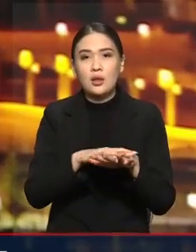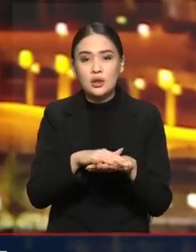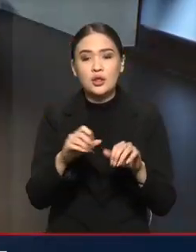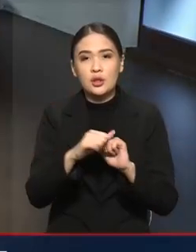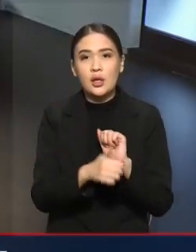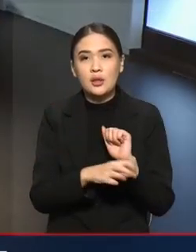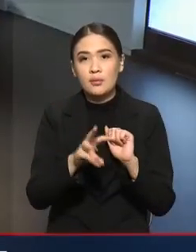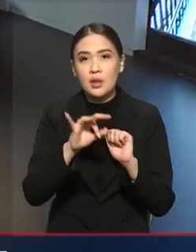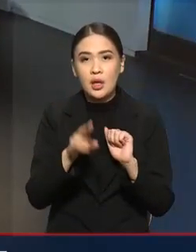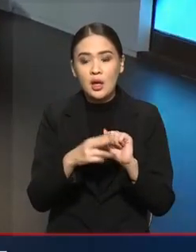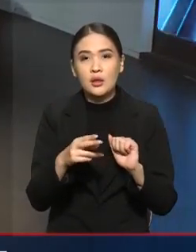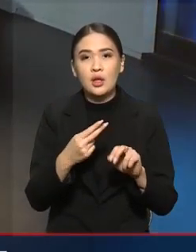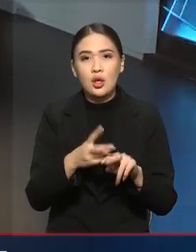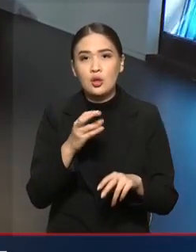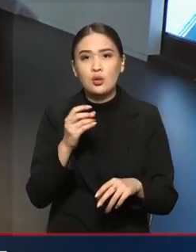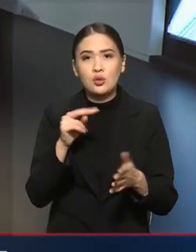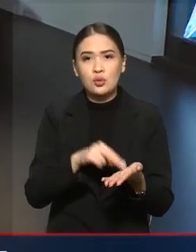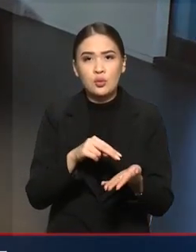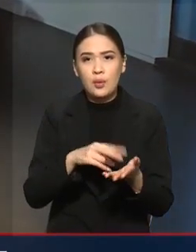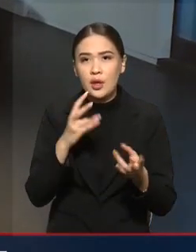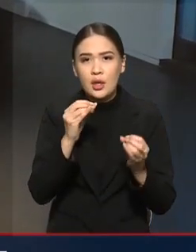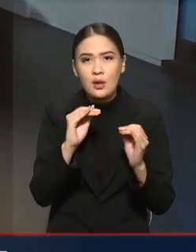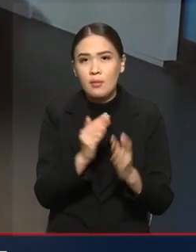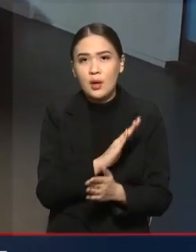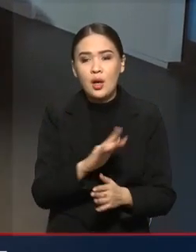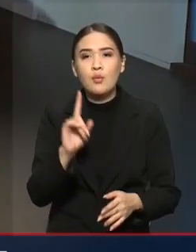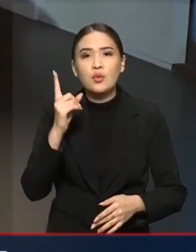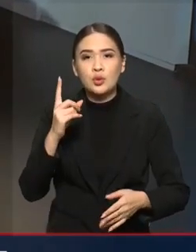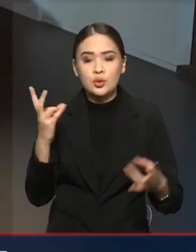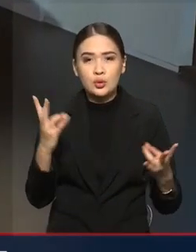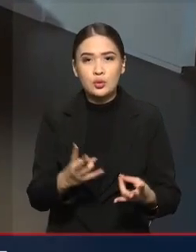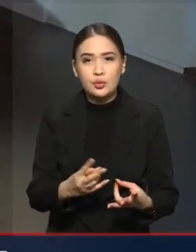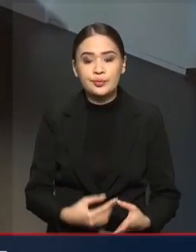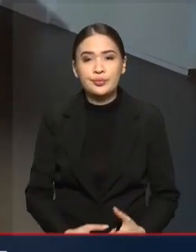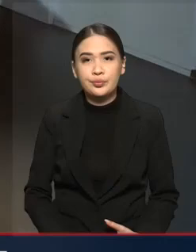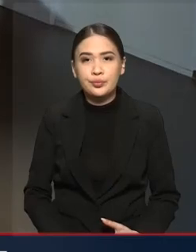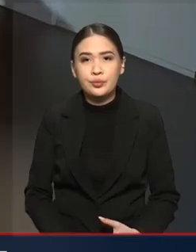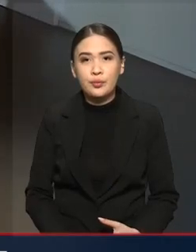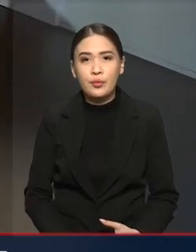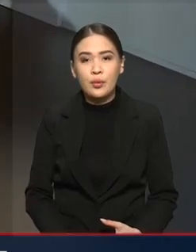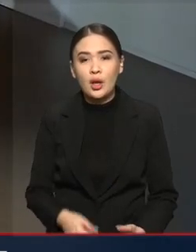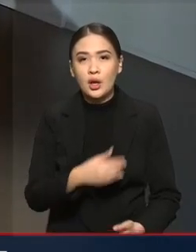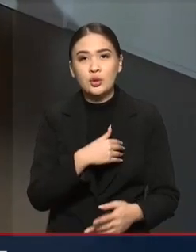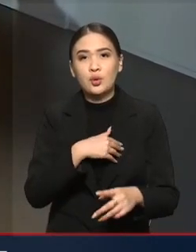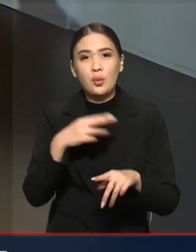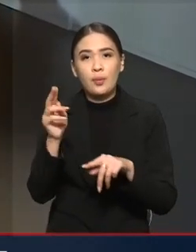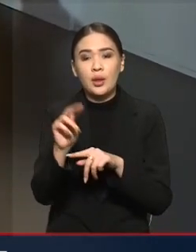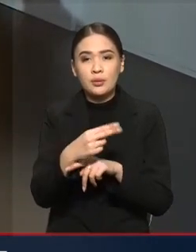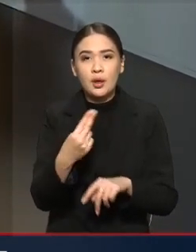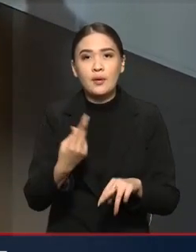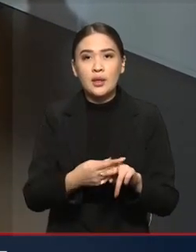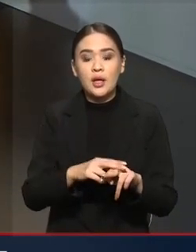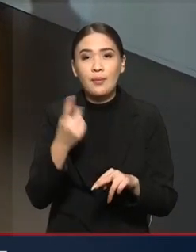сумма не такая уж и маленькая Как вы думаете Зачем им это нужно Ну Позвольте вас поправить здесь